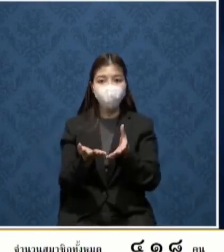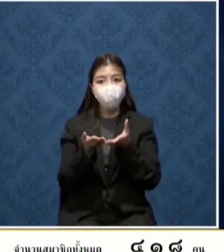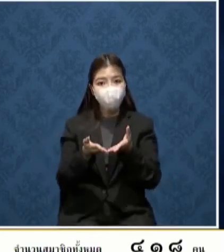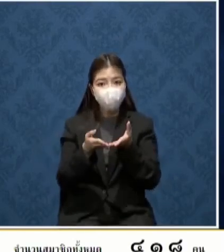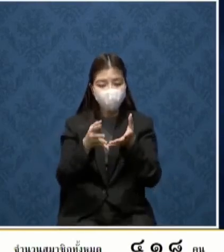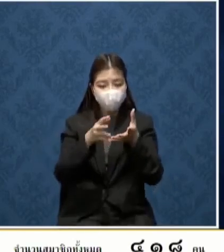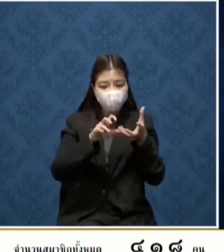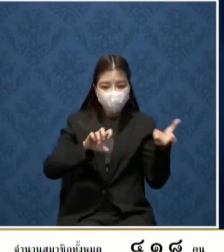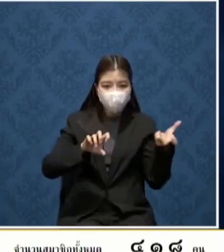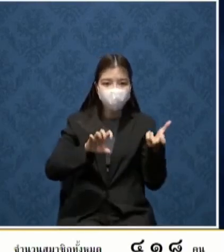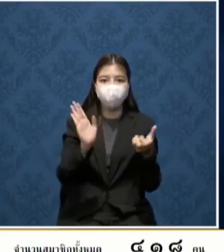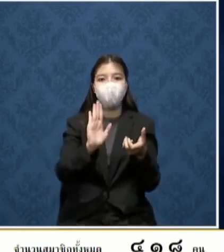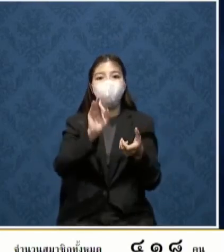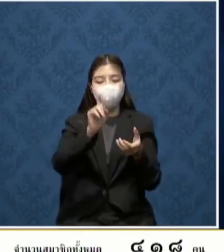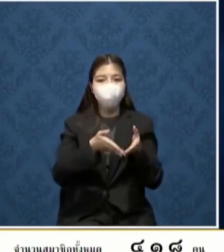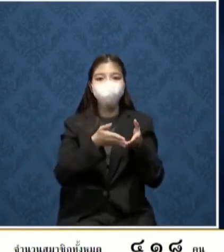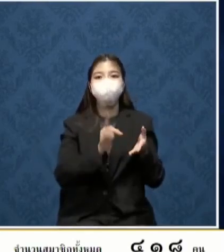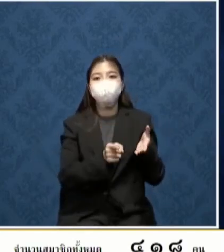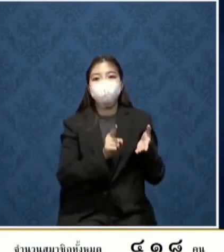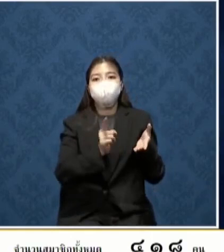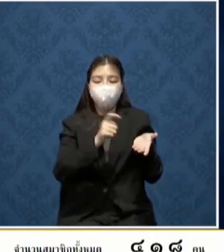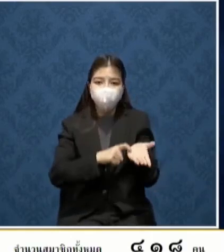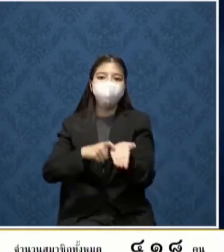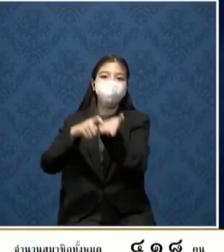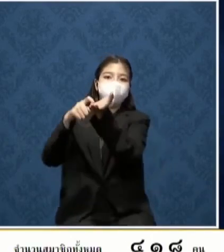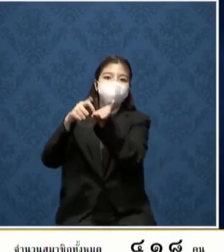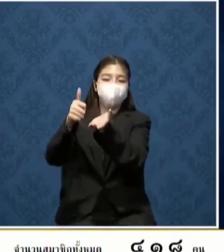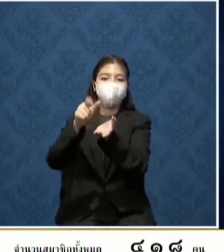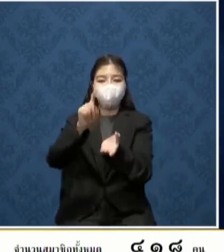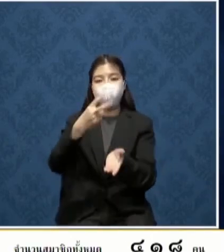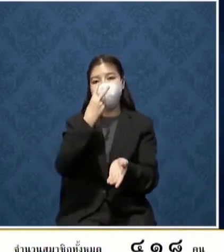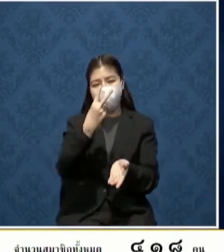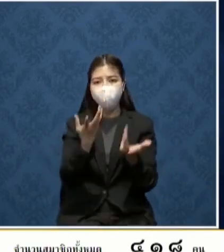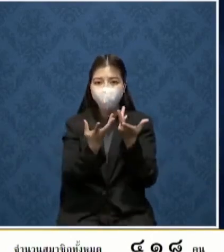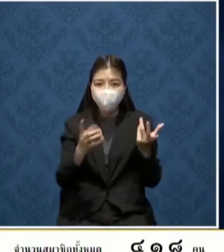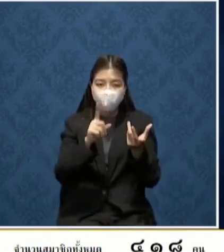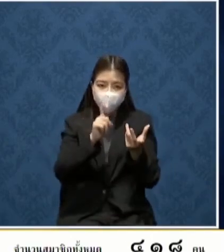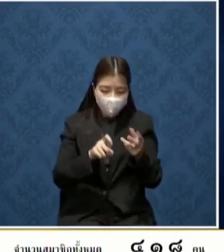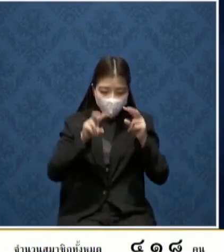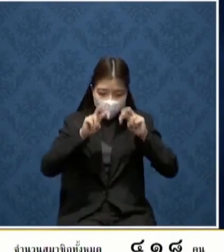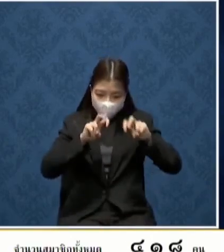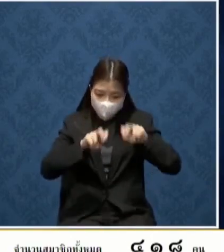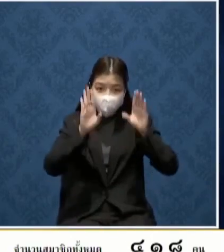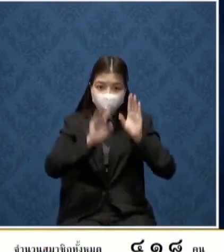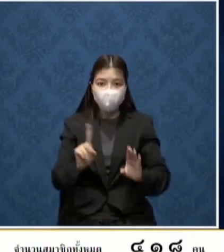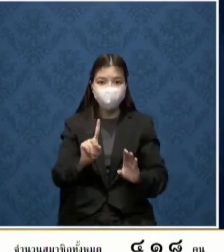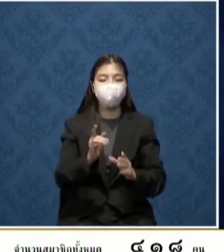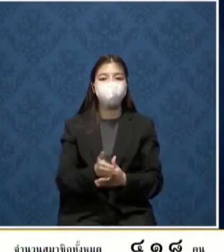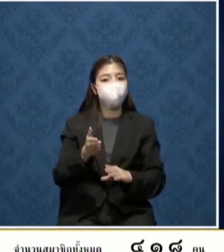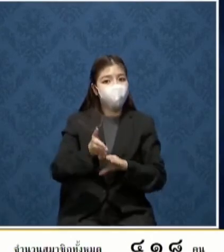มีฉะนแลว เราจะแยกไม่ถูกครับว่าเรือนั้นเสียหายจารกู้หรอเสียหายอยู่ก่อนทจะอับปลางลง